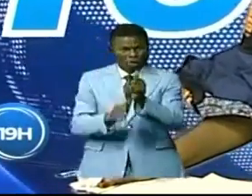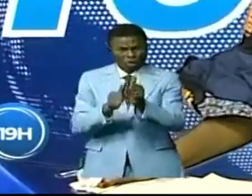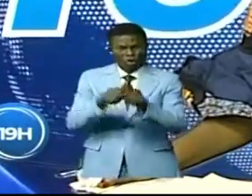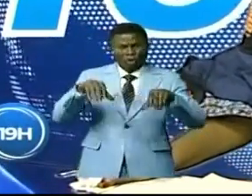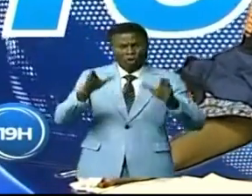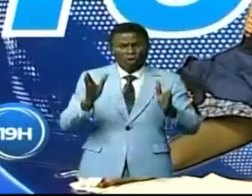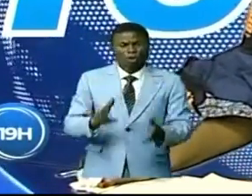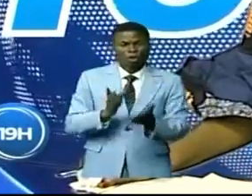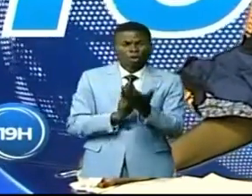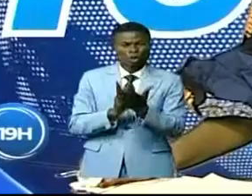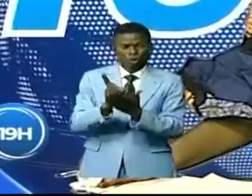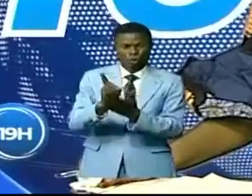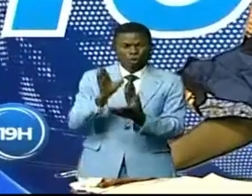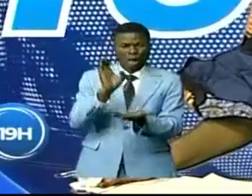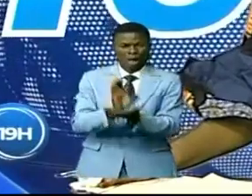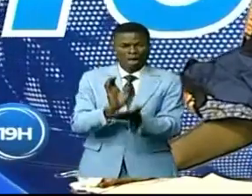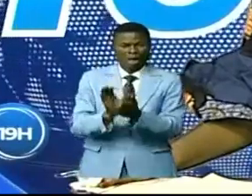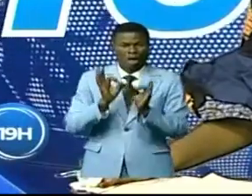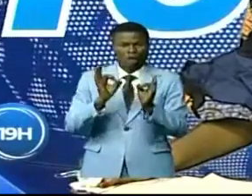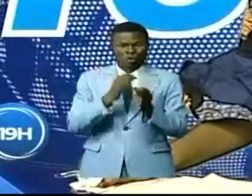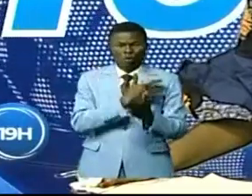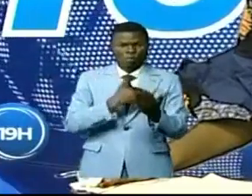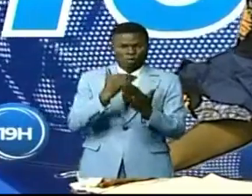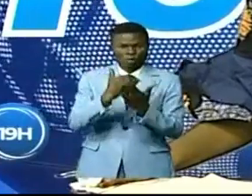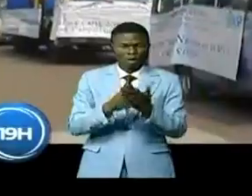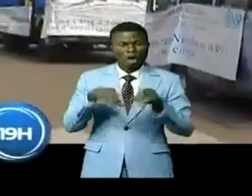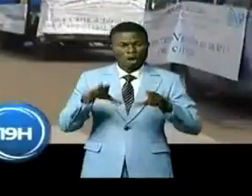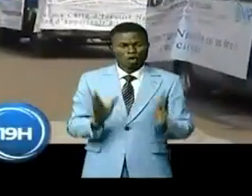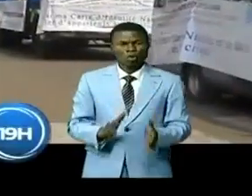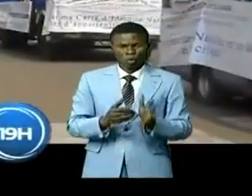l'octroi d'une nouvelle carte d'identité congolais.